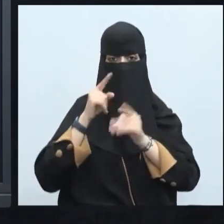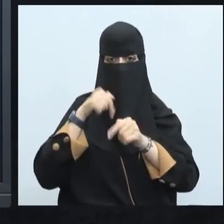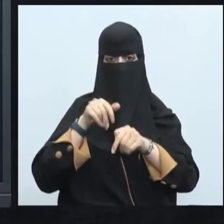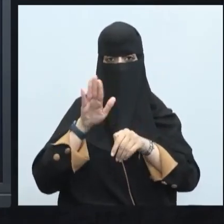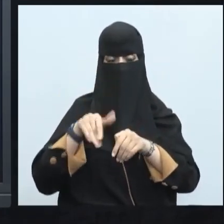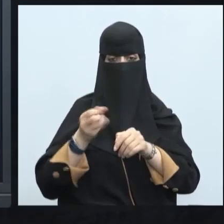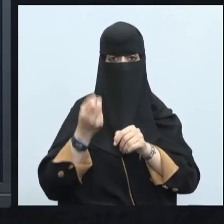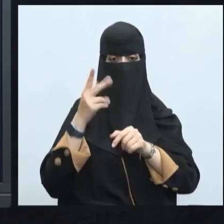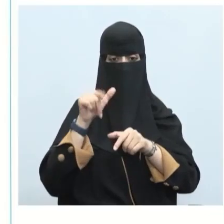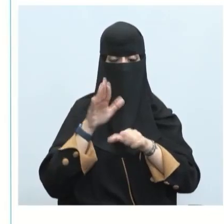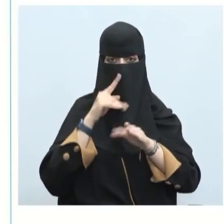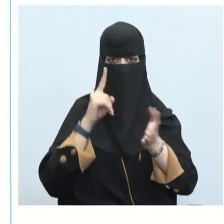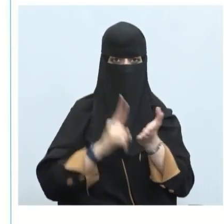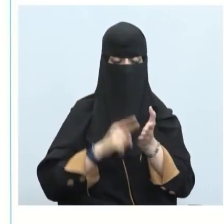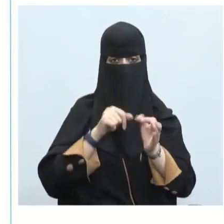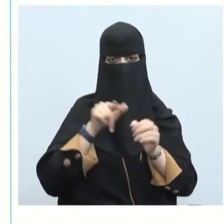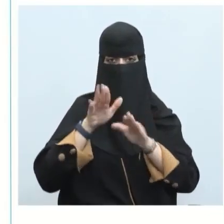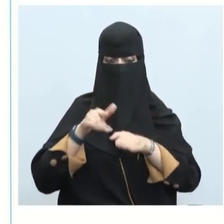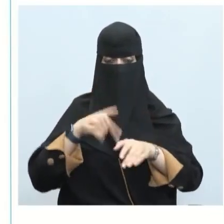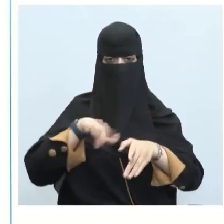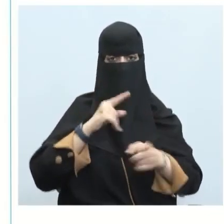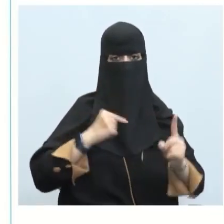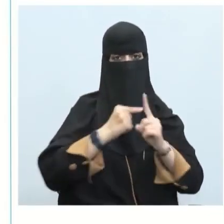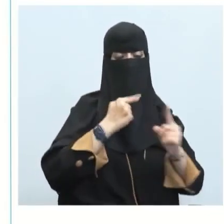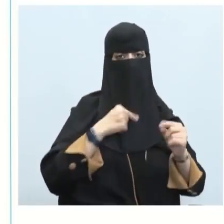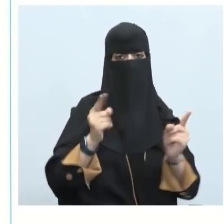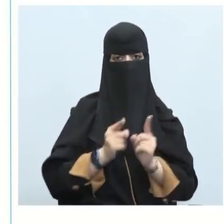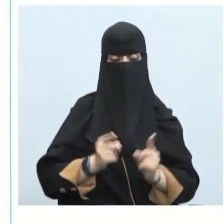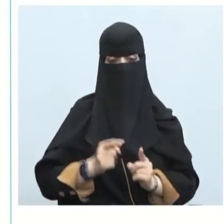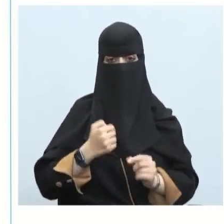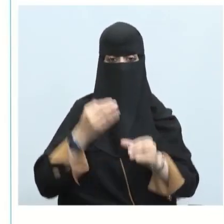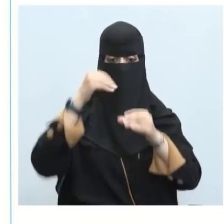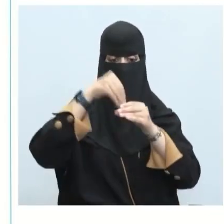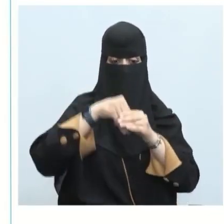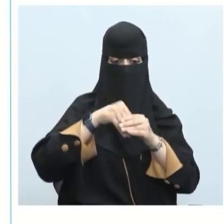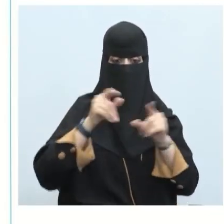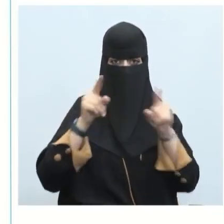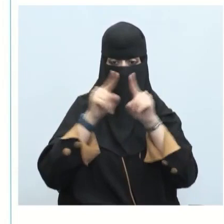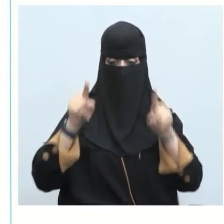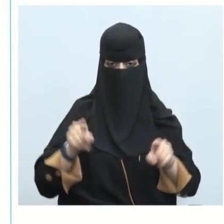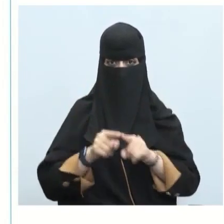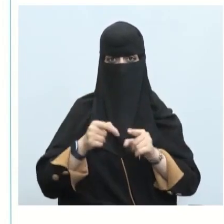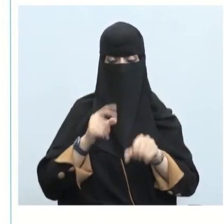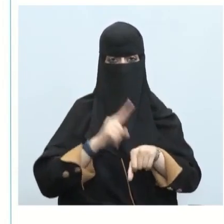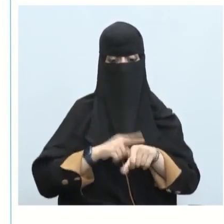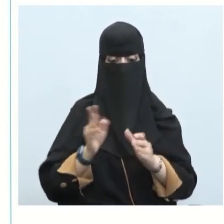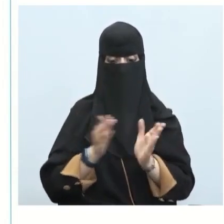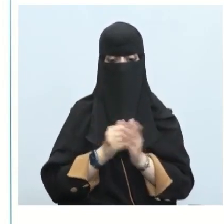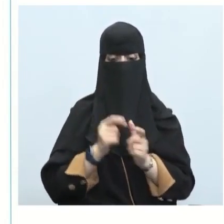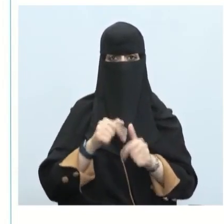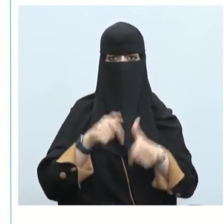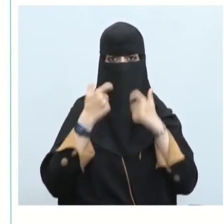الشركه اذا لابد ان تكون لدينا اهداف محدده داخل اطار زمني